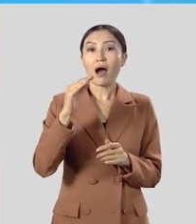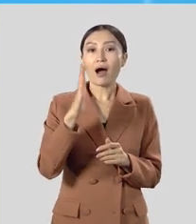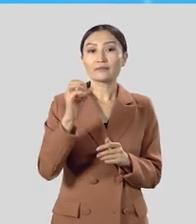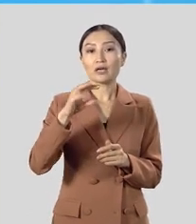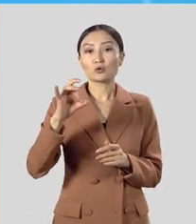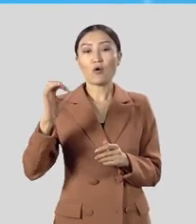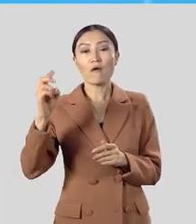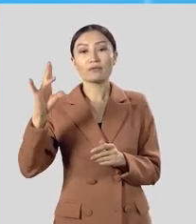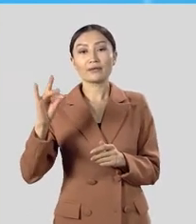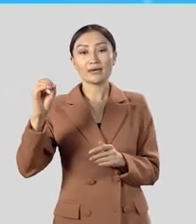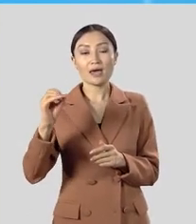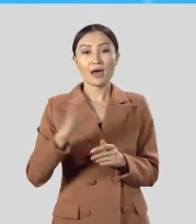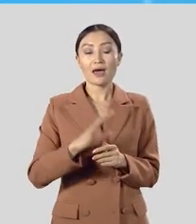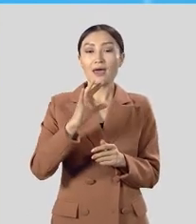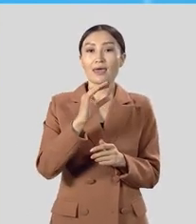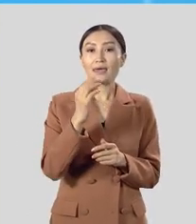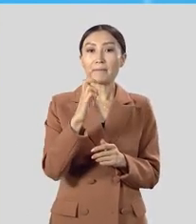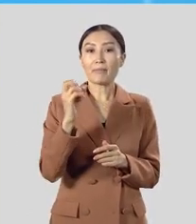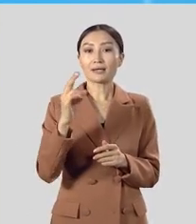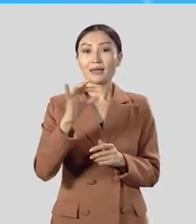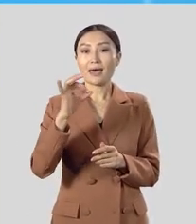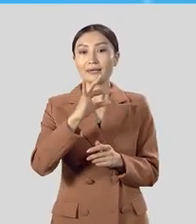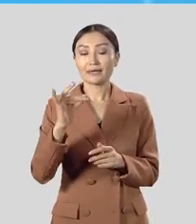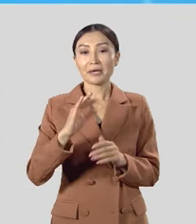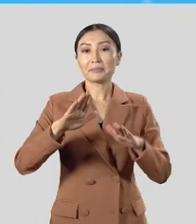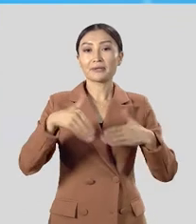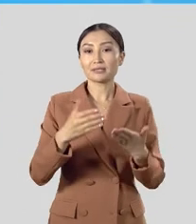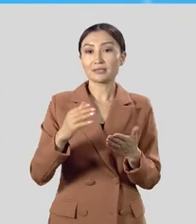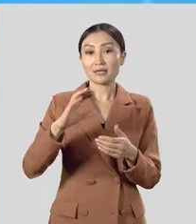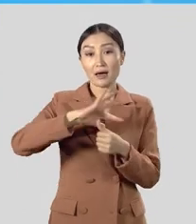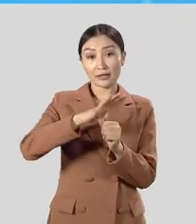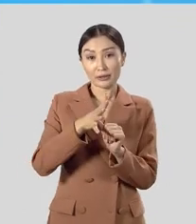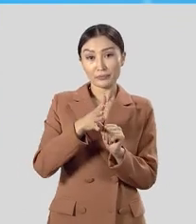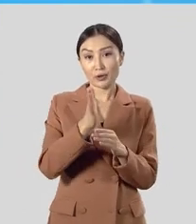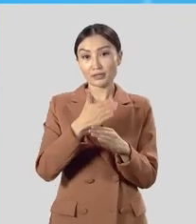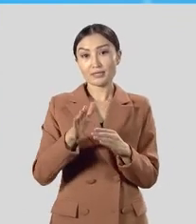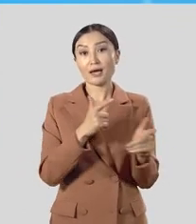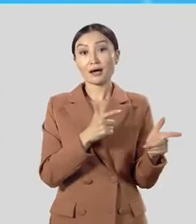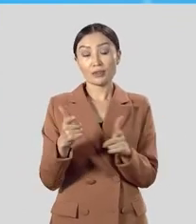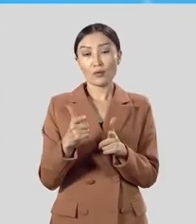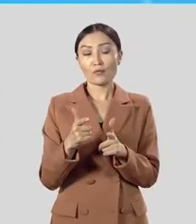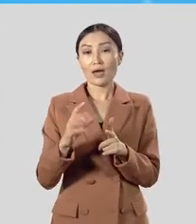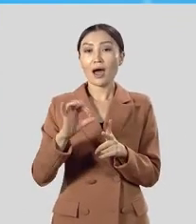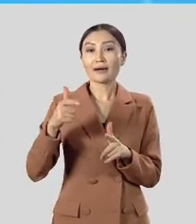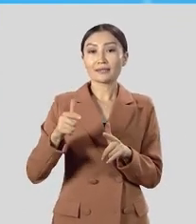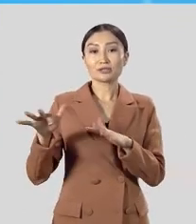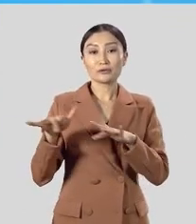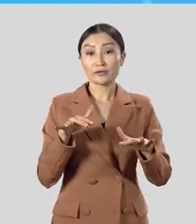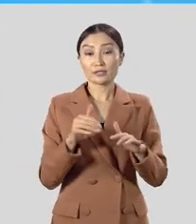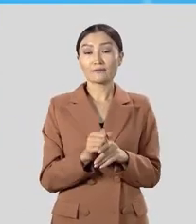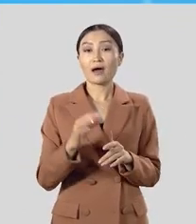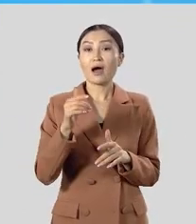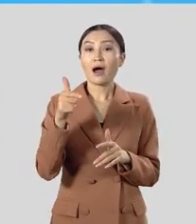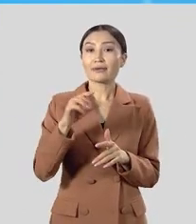автотрофная водоросль или цианобактерии предоставляет грибной части готовые органические вещества,